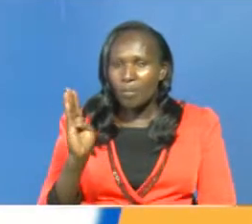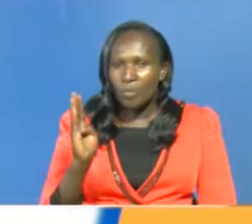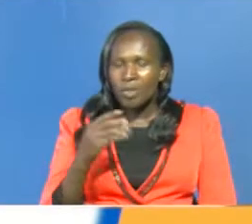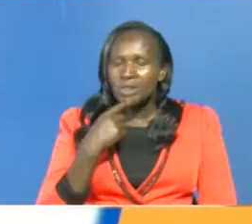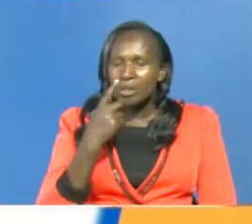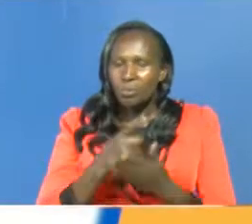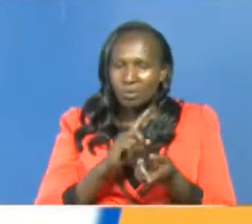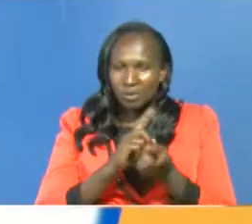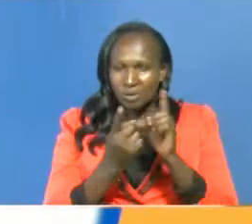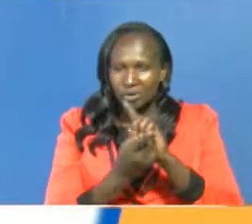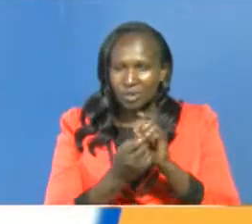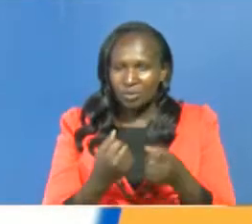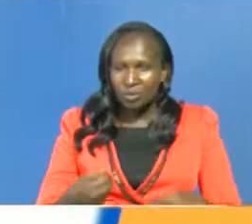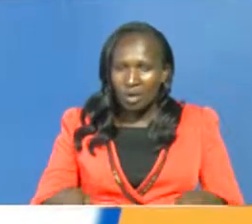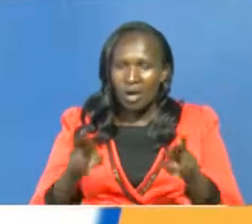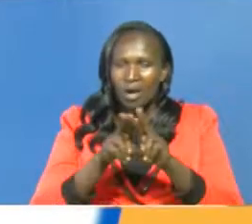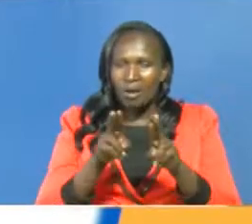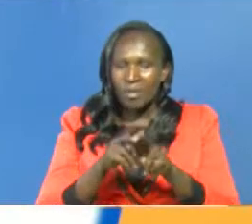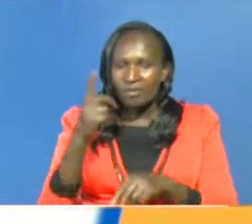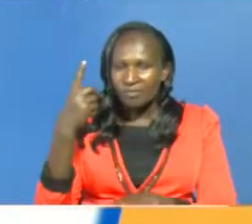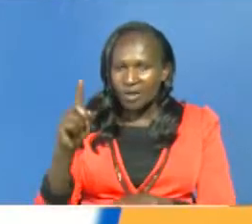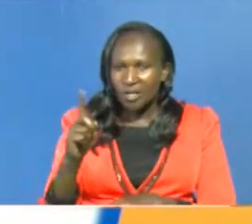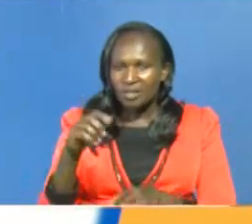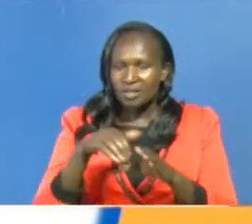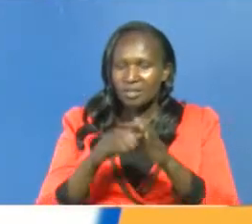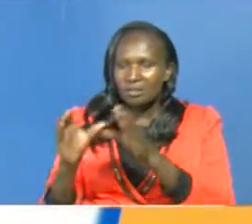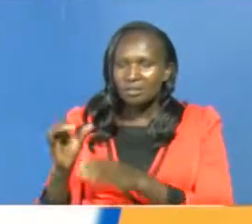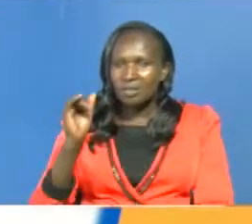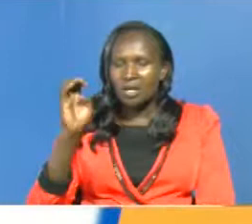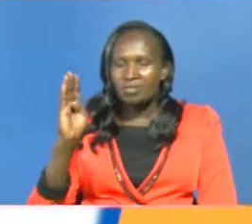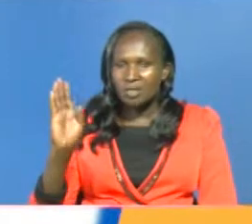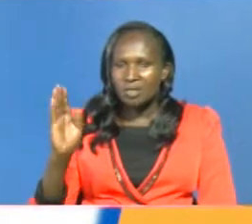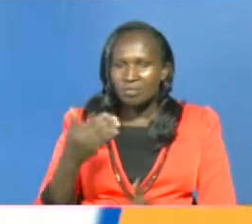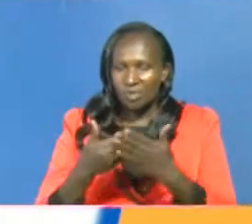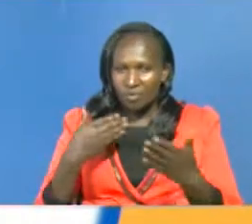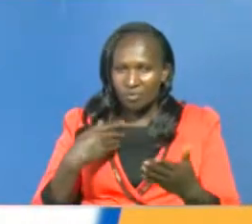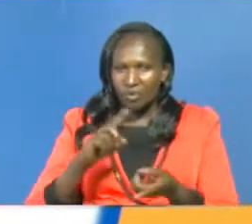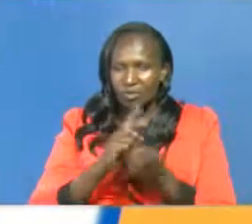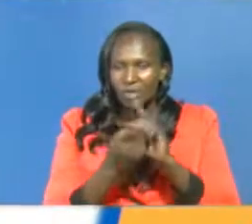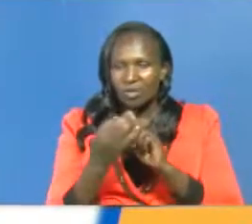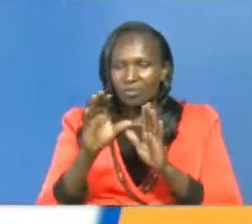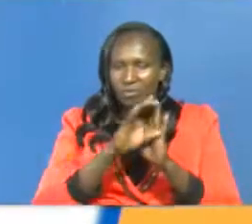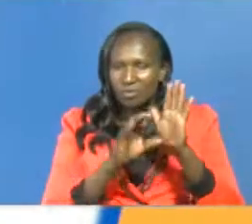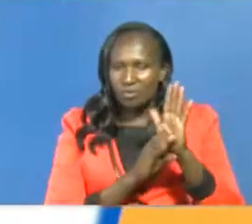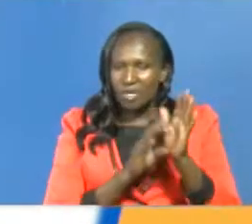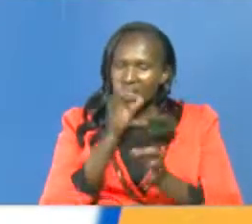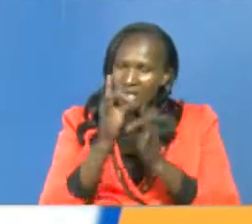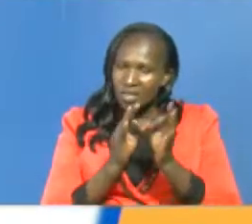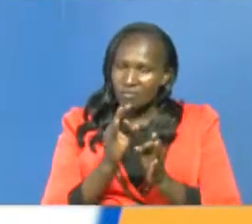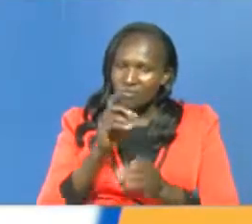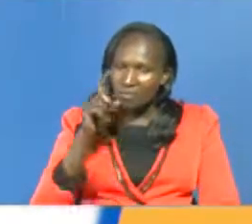amesisitiza mageuzi kufanyika kwanza katika tume ya IEBC kabla ya mageuzi ya katiba. If we have to go for a